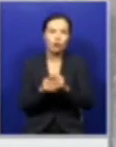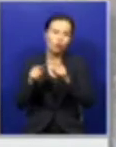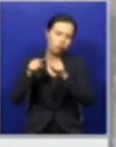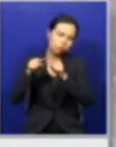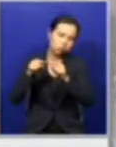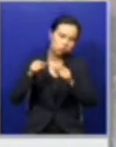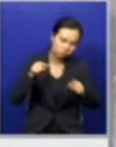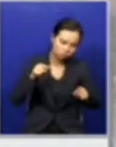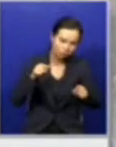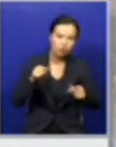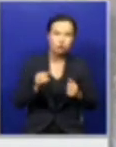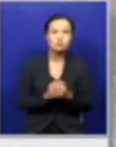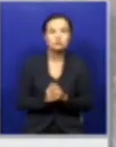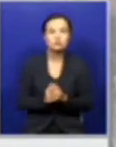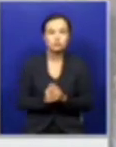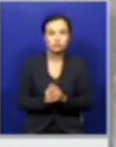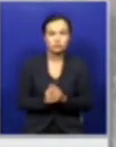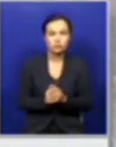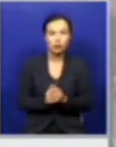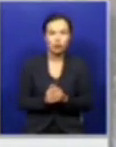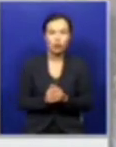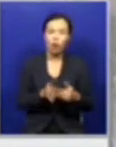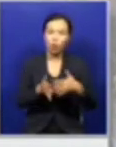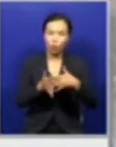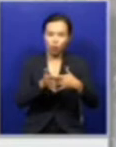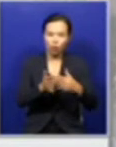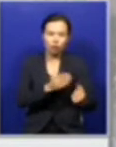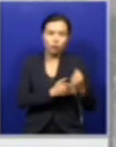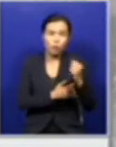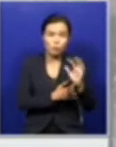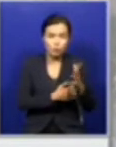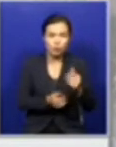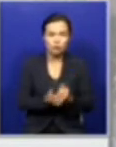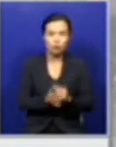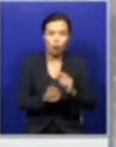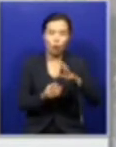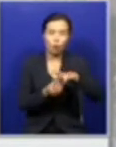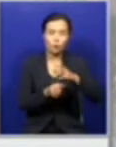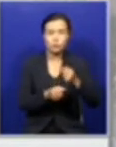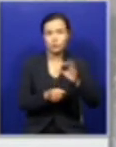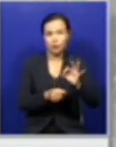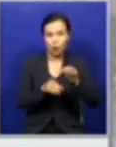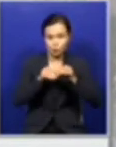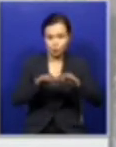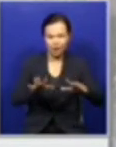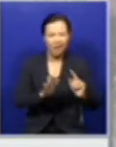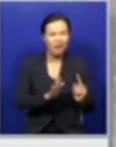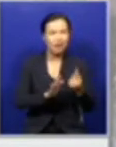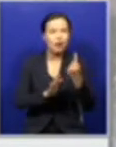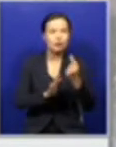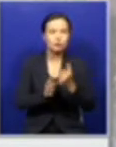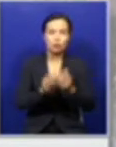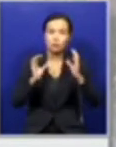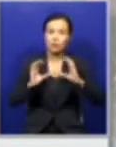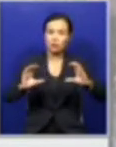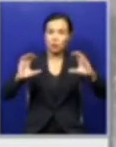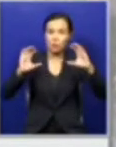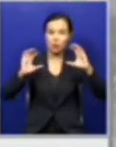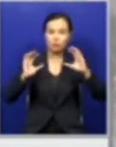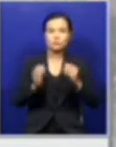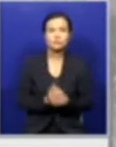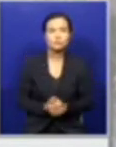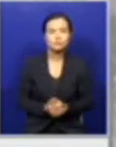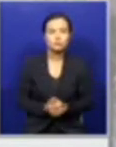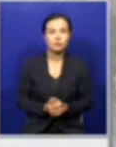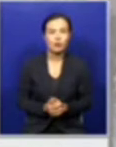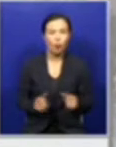ะครับติดลมคำว่าละหลวมนะครับในตอนช่วงเกิดโควิดใหม่ๆรัฐบาลไม่กล้านะครับ